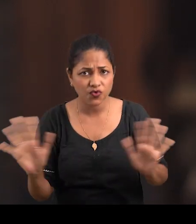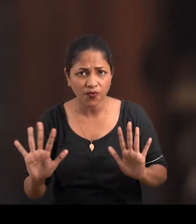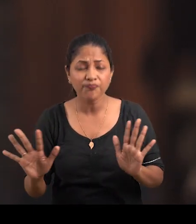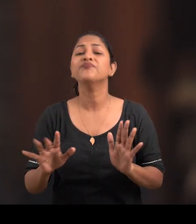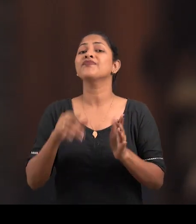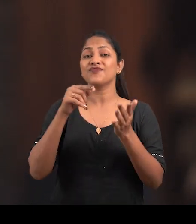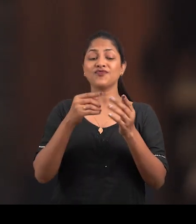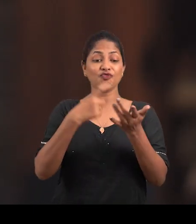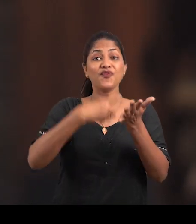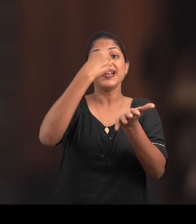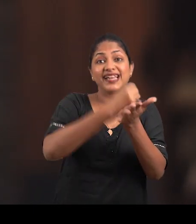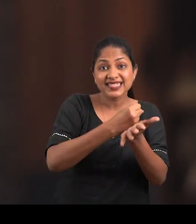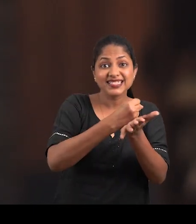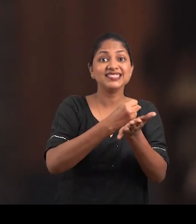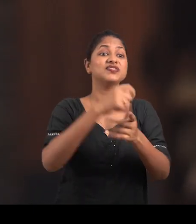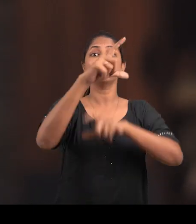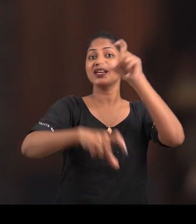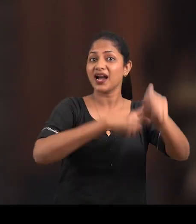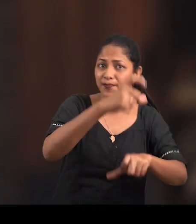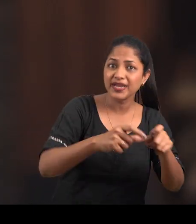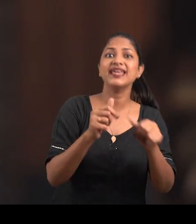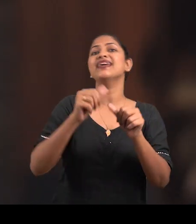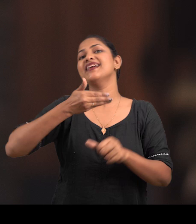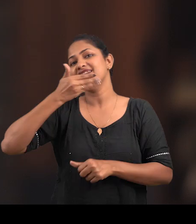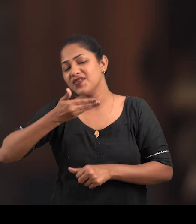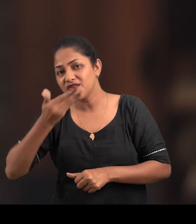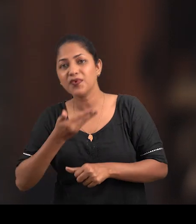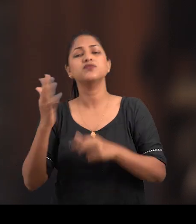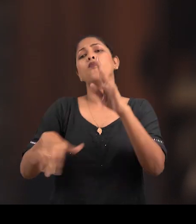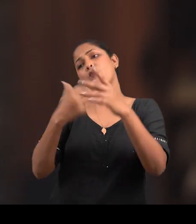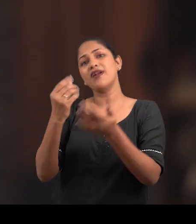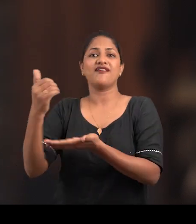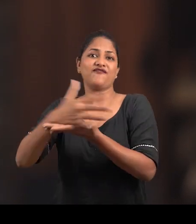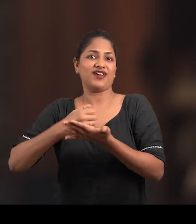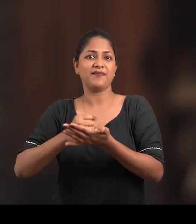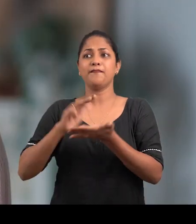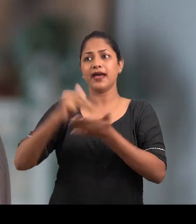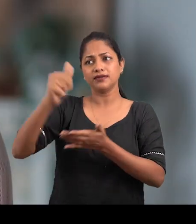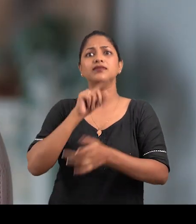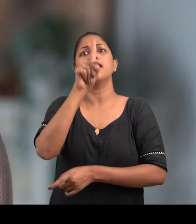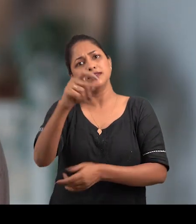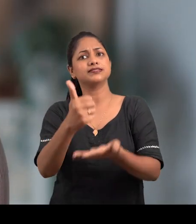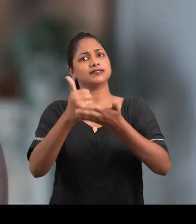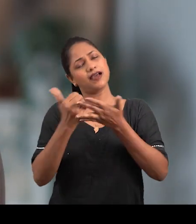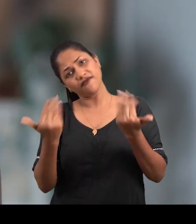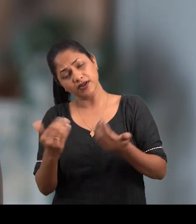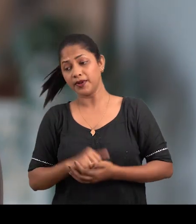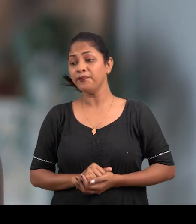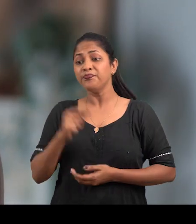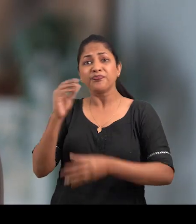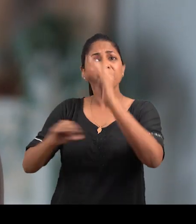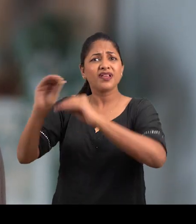ಇಲ್ದಿದ್ರೆ ಯಾವ್ದಾದ್ರೂ ರಿಜಿಸ್ಟರ್ಡ್ ಮಧ್ಯಸ್ಥರು, ಹೂಡಿಕೆ ಸಲಹೆಗಾರರು ಅಥವಾ ಫಂಡ್ ಮ್ಯಾನೇಜರ್ ಅವರ ಸಹಾಯನೂ ತಗೋಬಹುದು. ಮತ್ತೆ